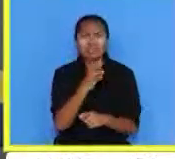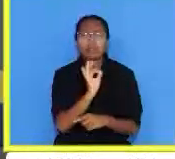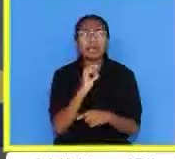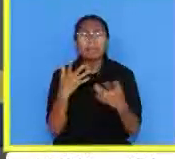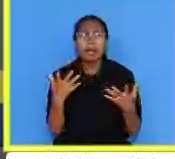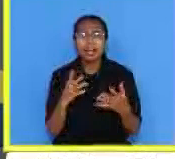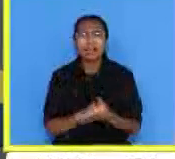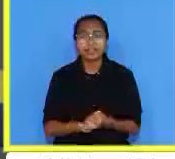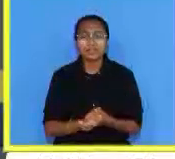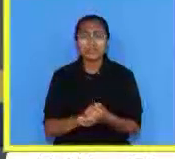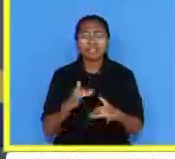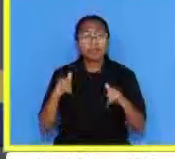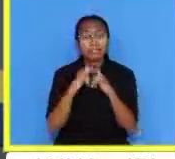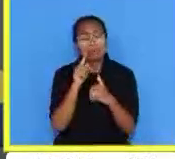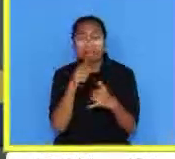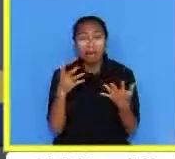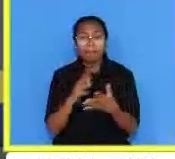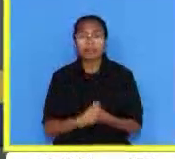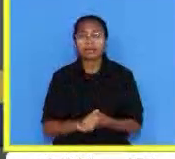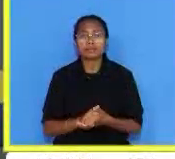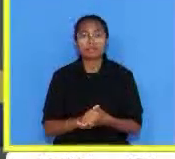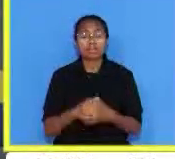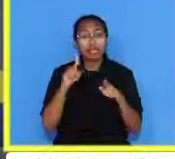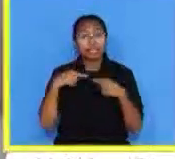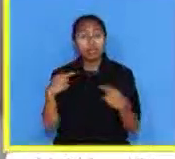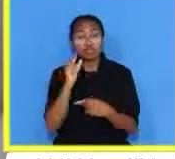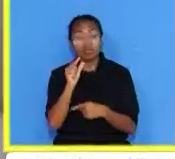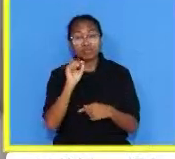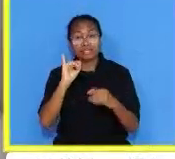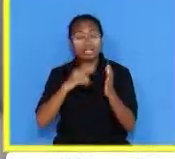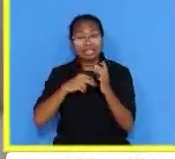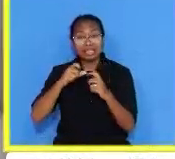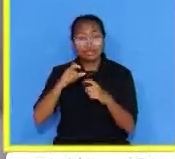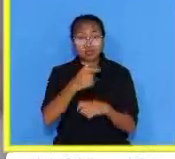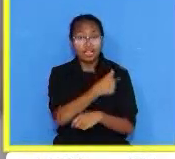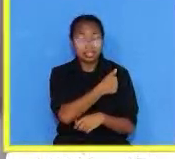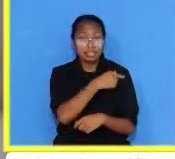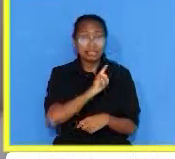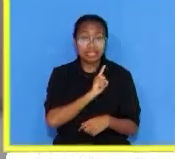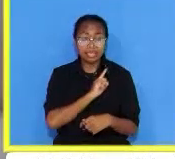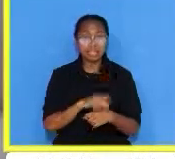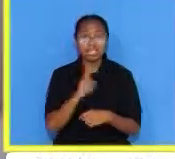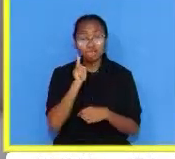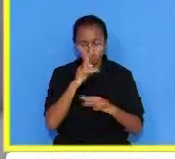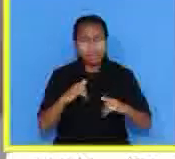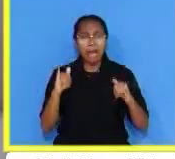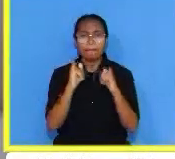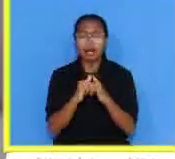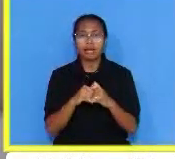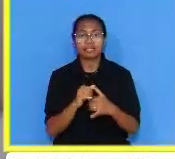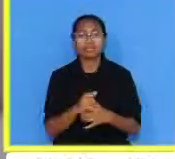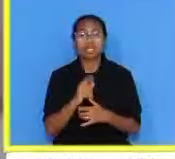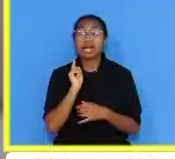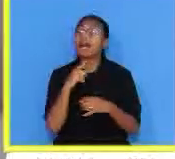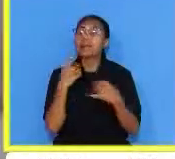ampuh kah atau mungkin seperti apa Ibu? Ya, jadi untuk jenis vaksin sendiri itu sama sebetulnya ya, Ya.